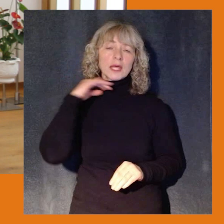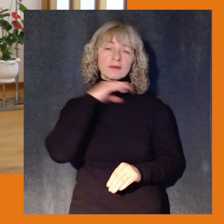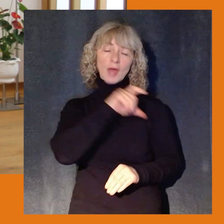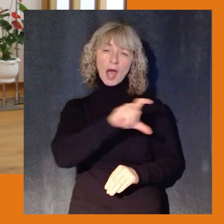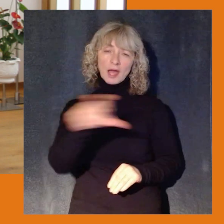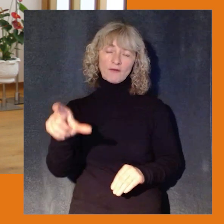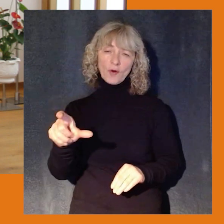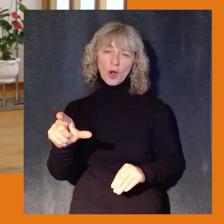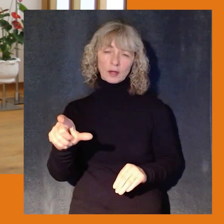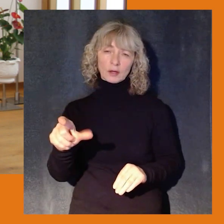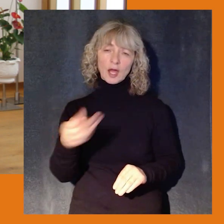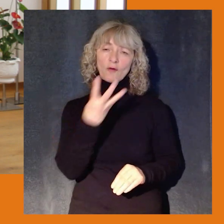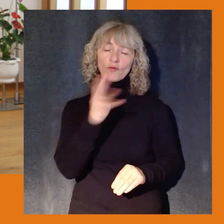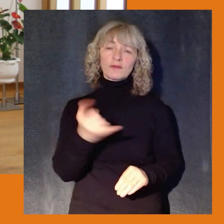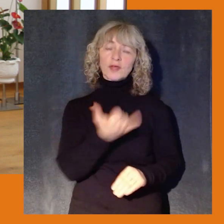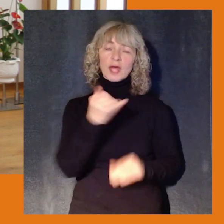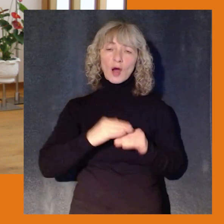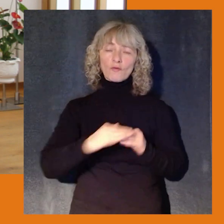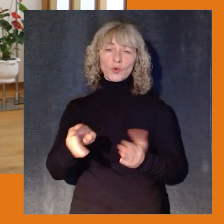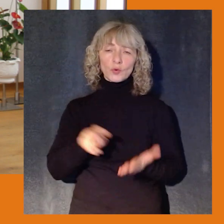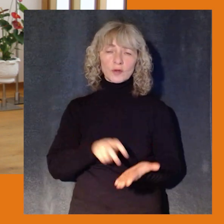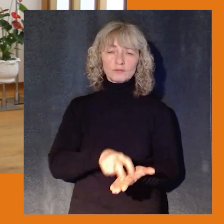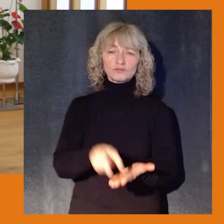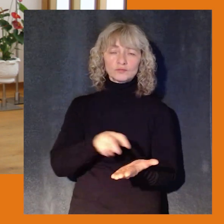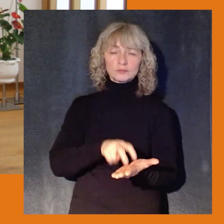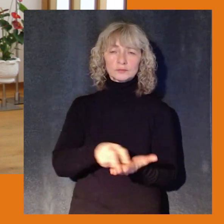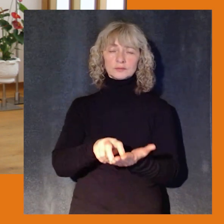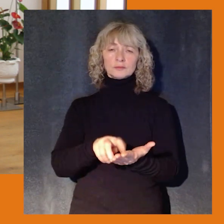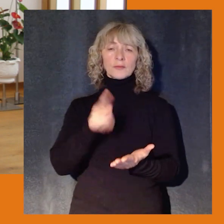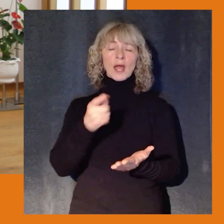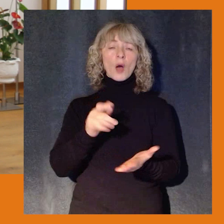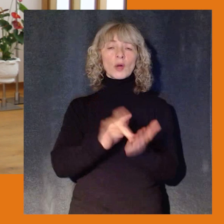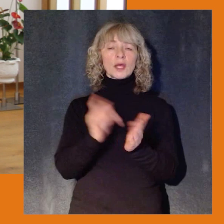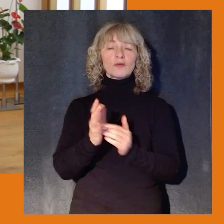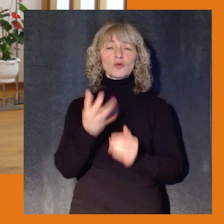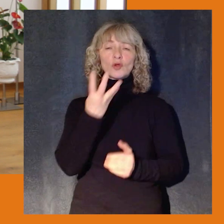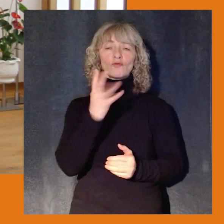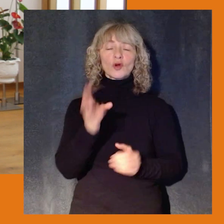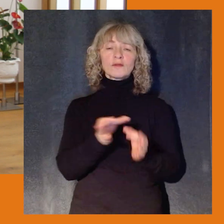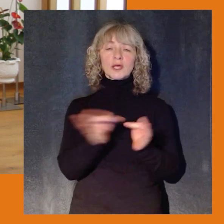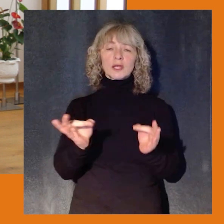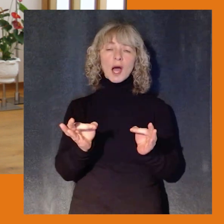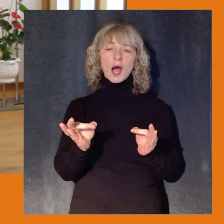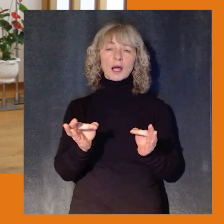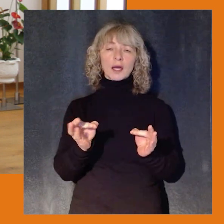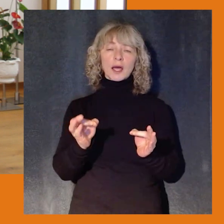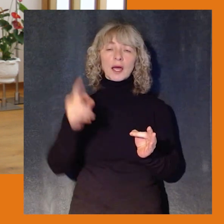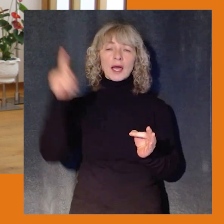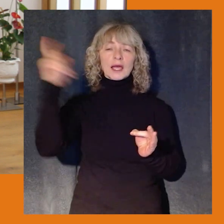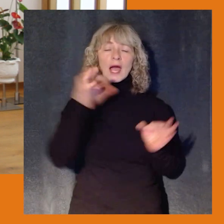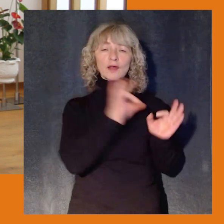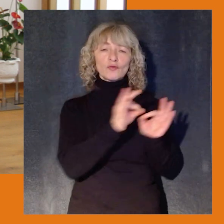das 40 Jahre in der Wüste unterwegs war. Auch Jesus wird 40 Tage vom Geist in der Wüste